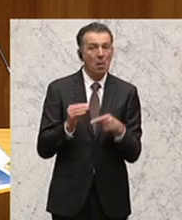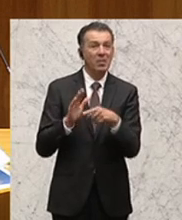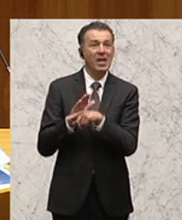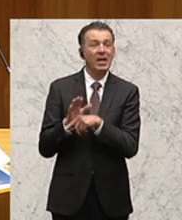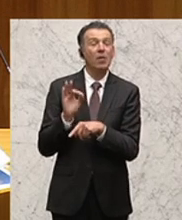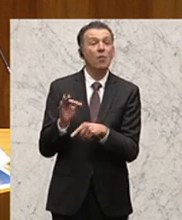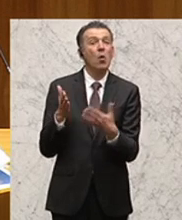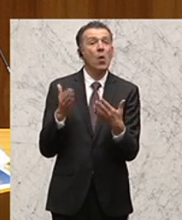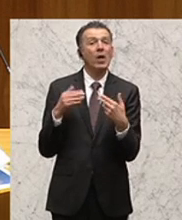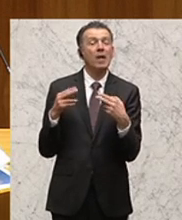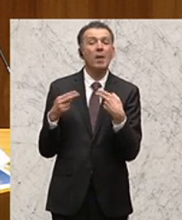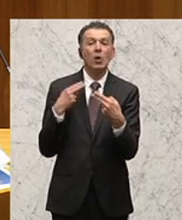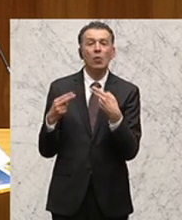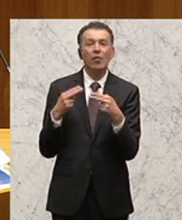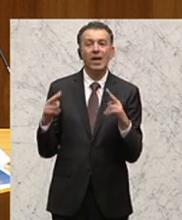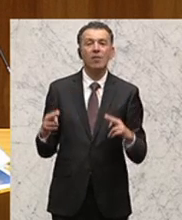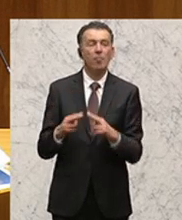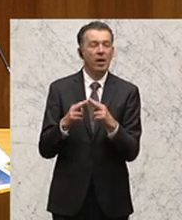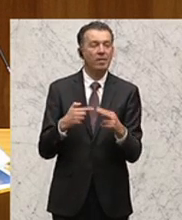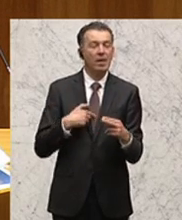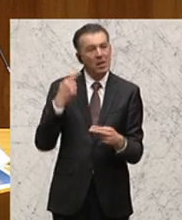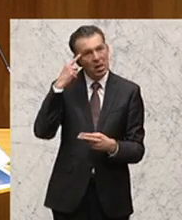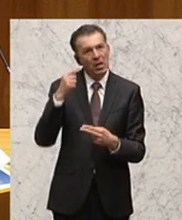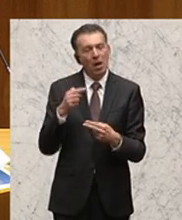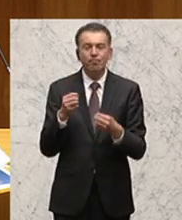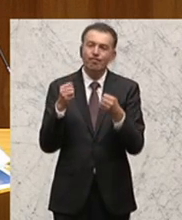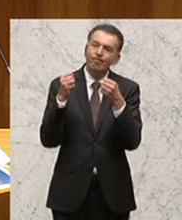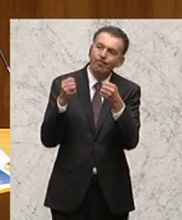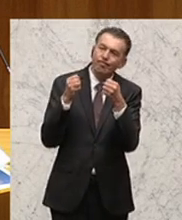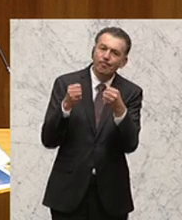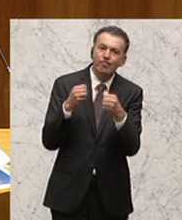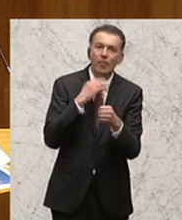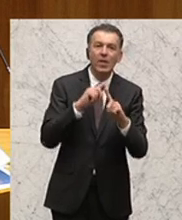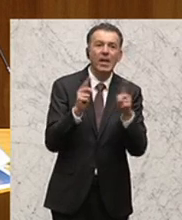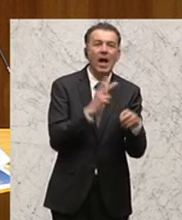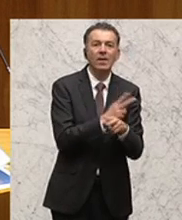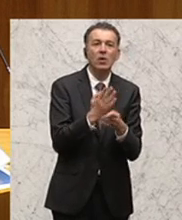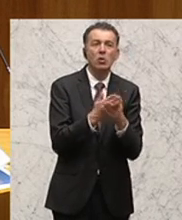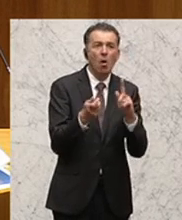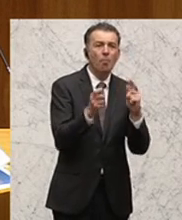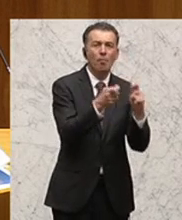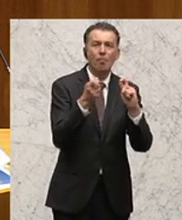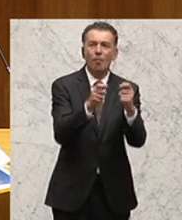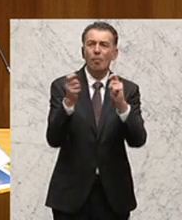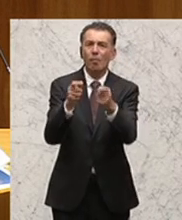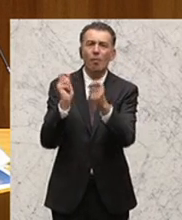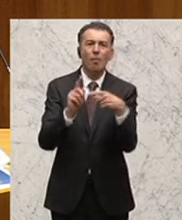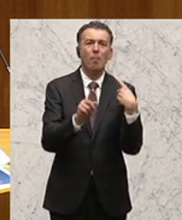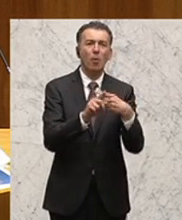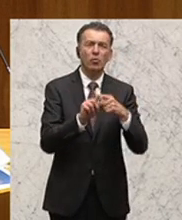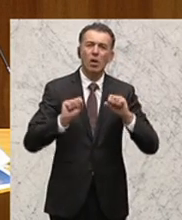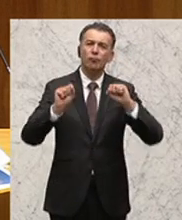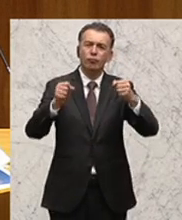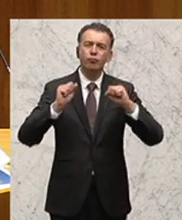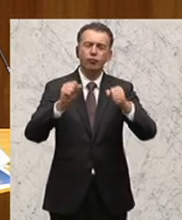die Klimakonferenz in Paris bin ich optimistisch. In vielen anderen Staaten gibt es nämlich Bewegung. Bewegung in eine positive Richtung, und